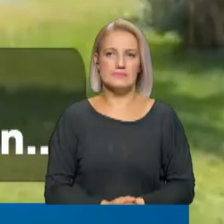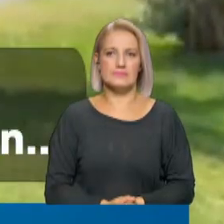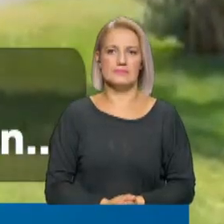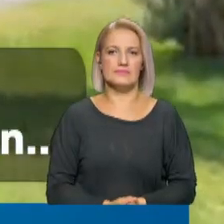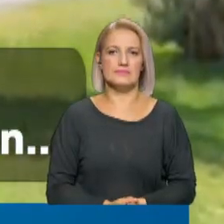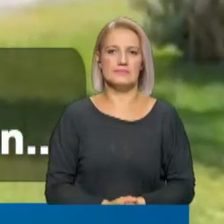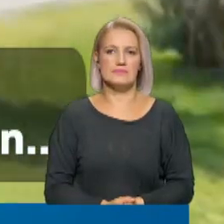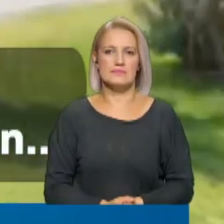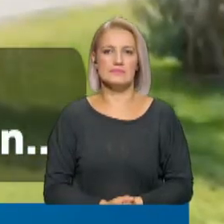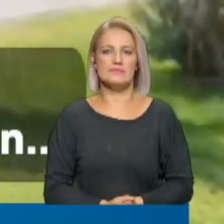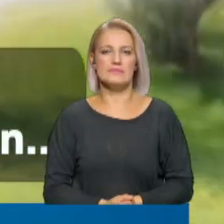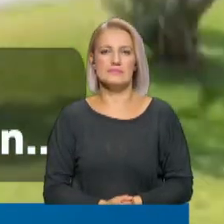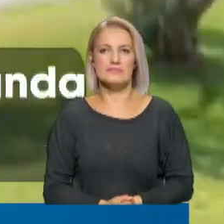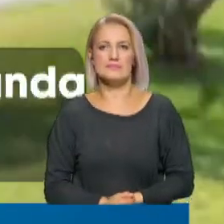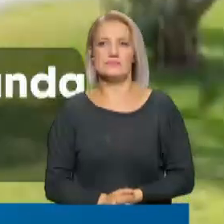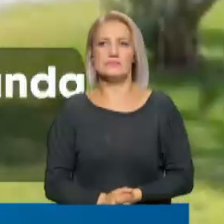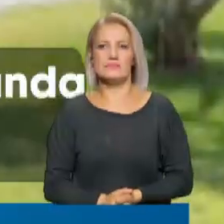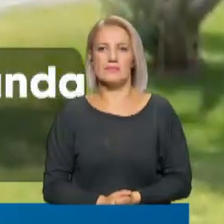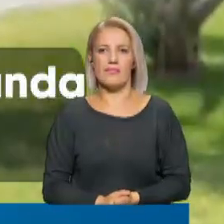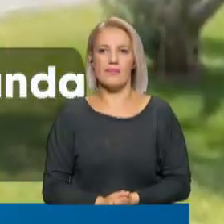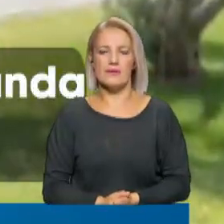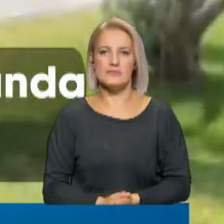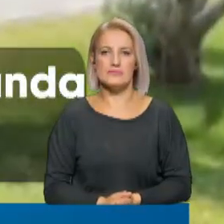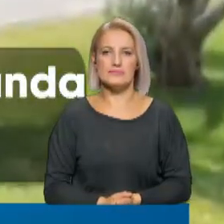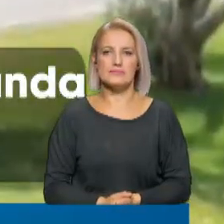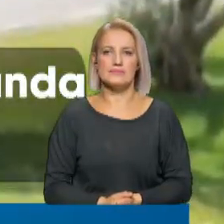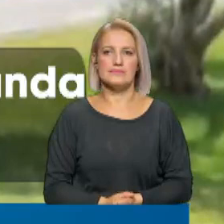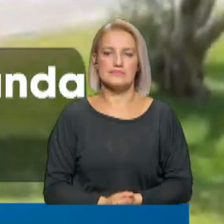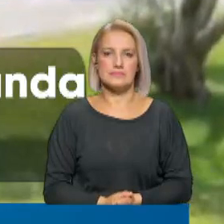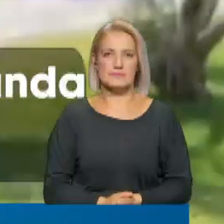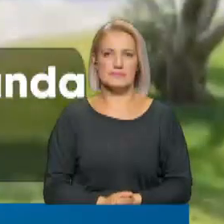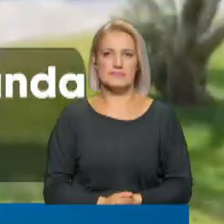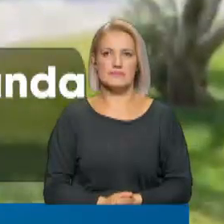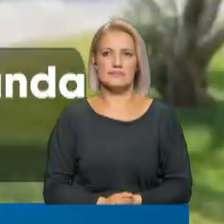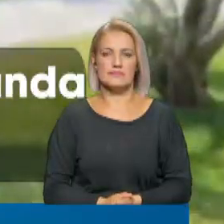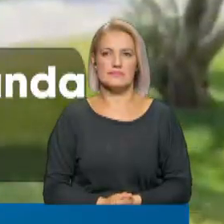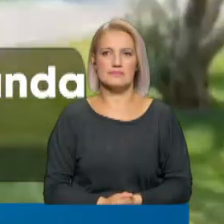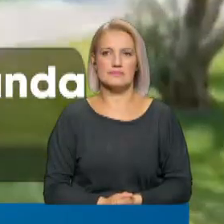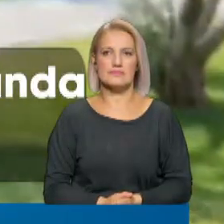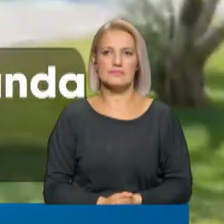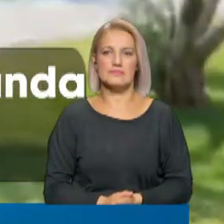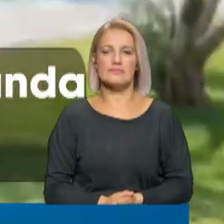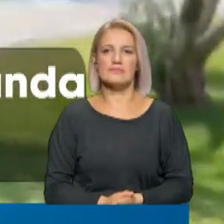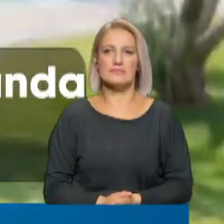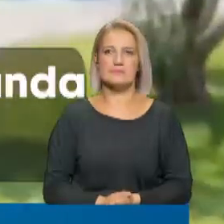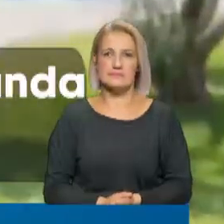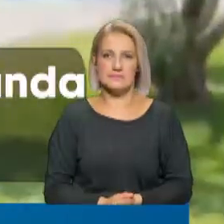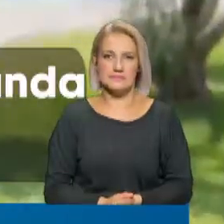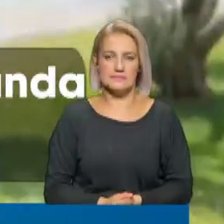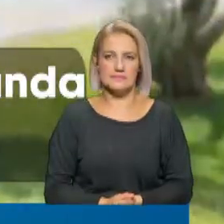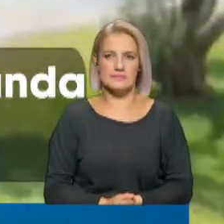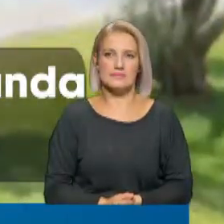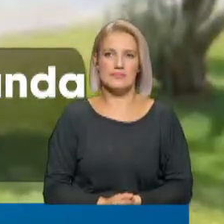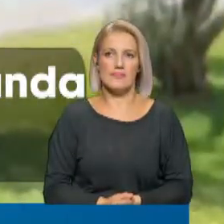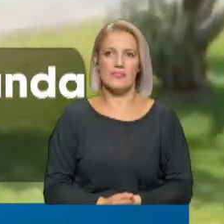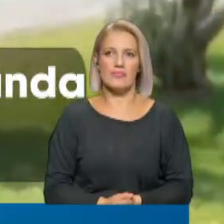sinir var. Recep Tayyip Erdoğan, sizin atadıklarınız yaptı bunu. 20 yıllık iktidarınızın sonunda oldu bu. Önce FETÖ'cüler,